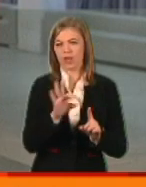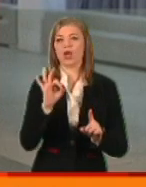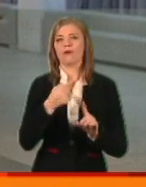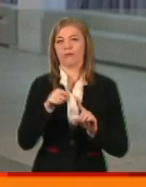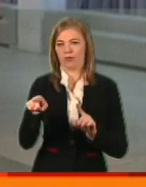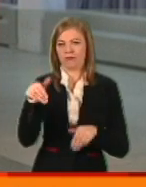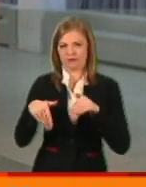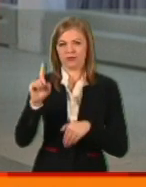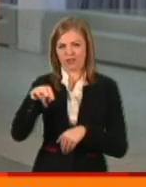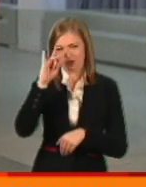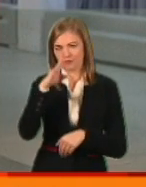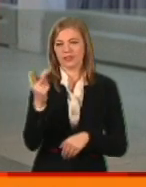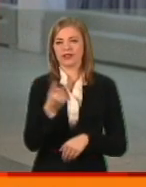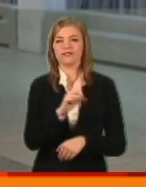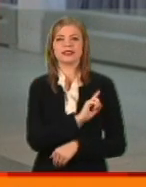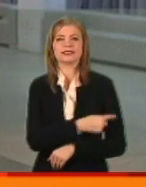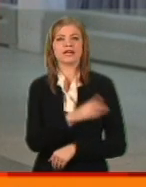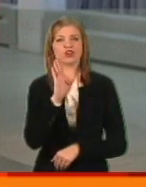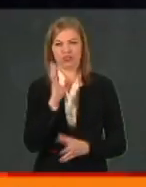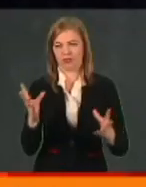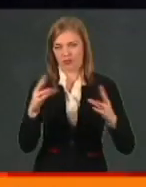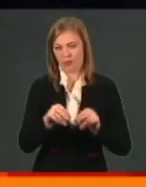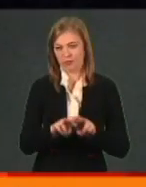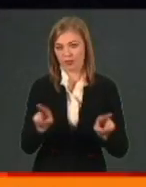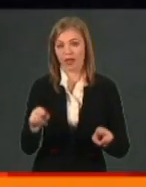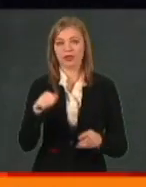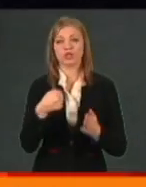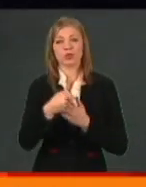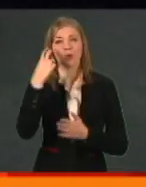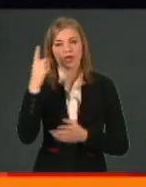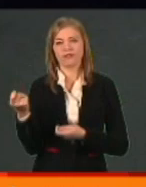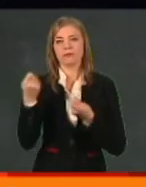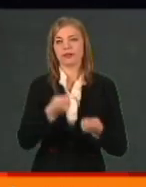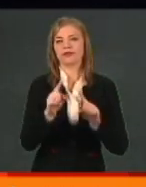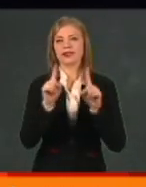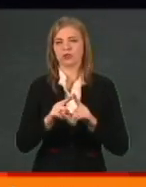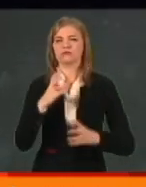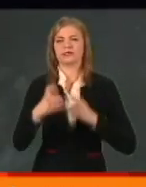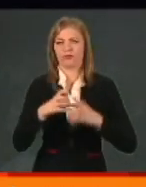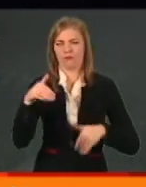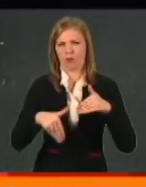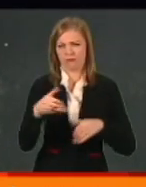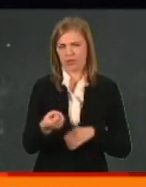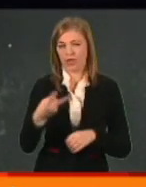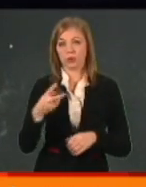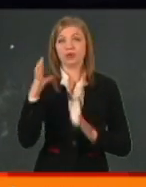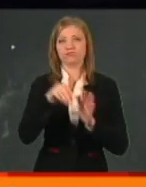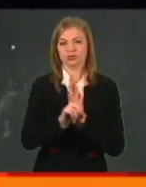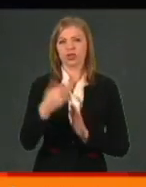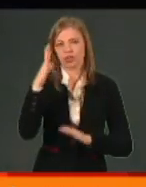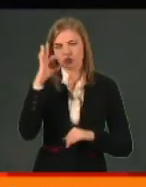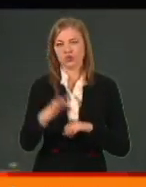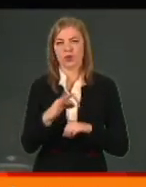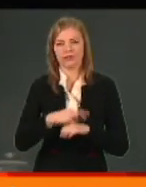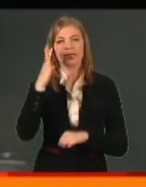Яну Саленко. Дві сильні жінки об'єдналися. До Києва Яна Саленко привезла зірок світового балету, серед яких і її